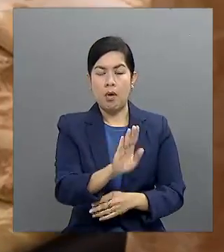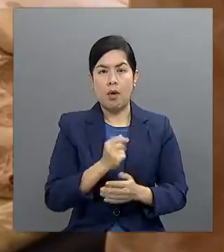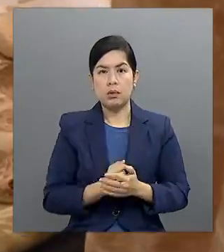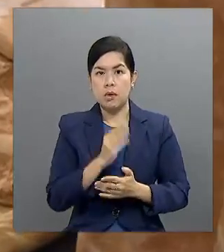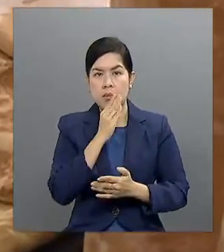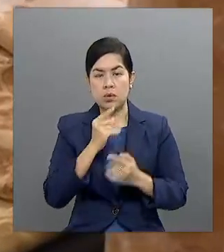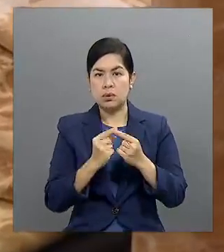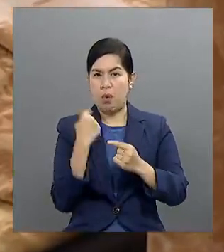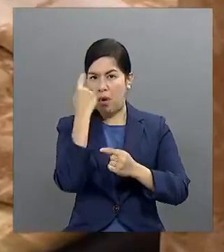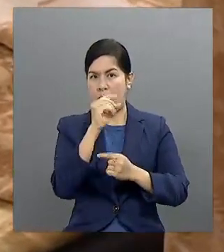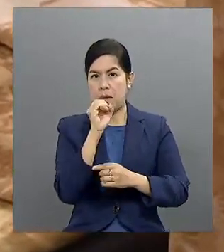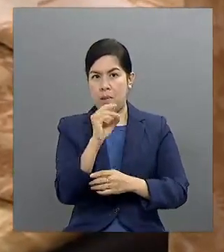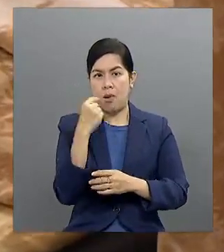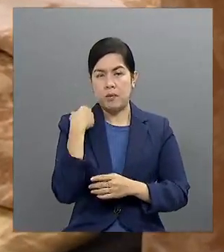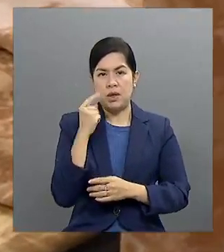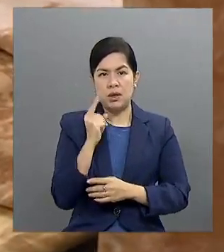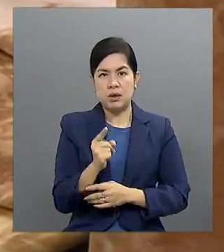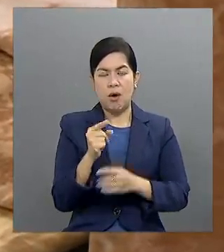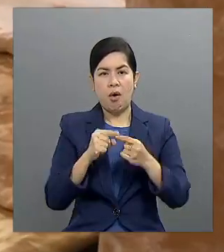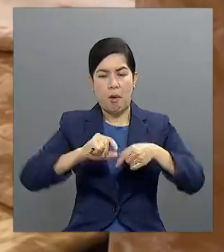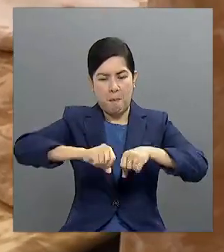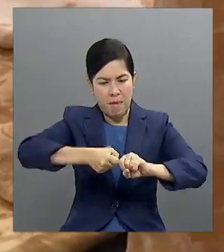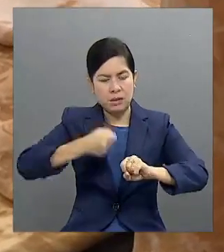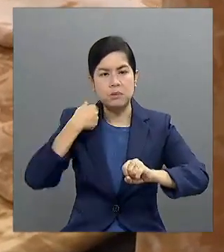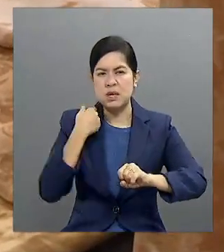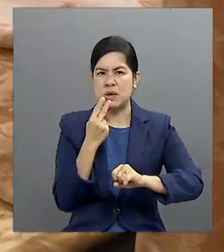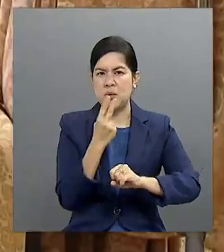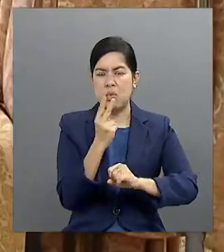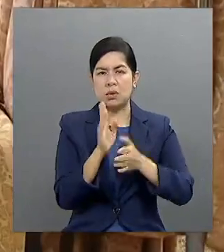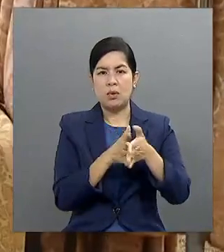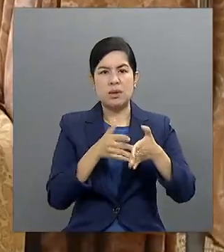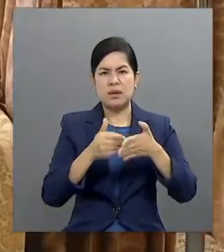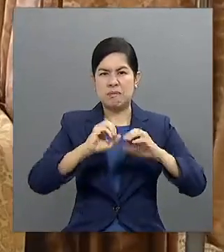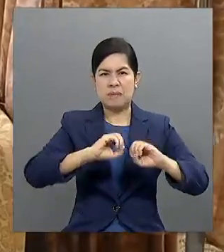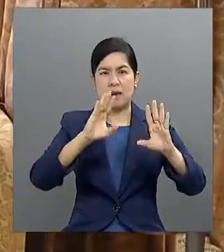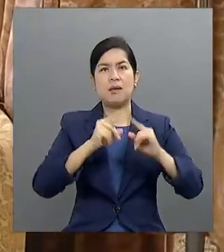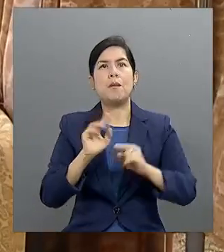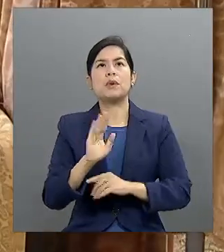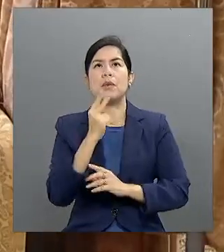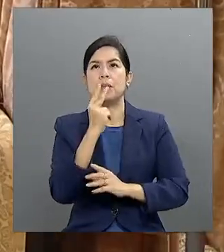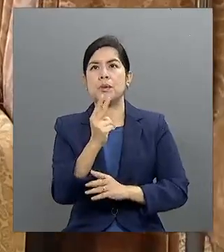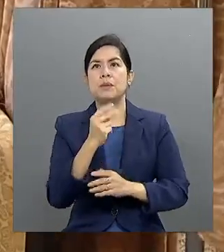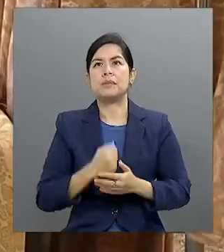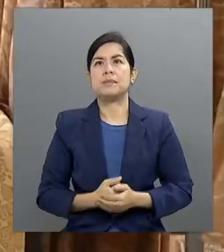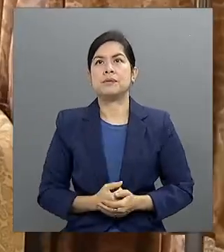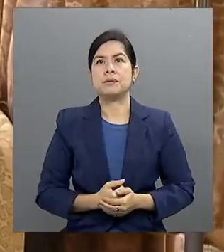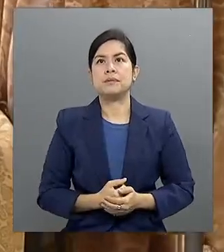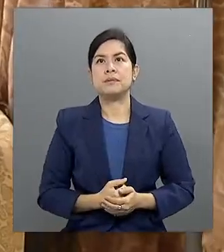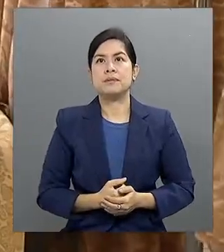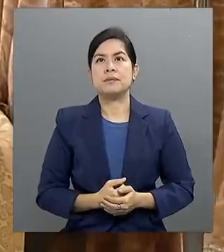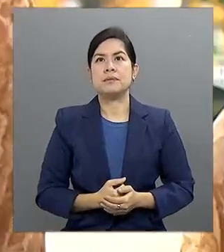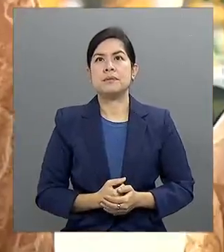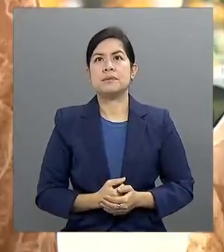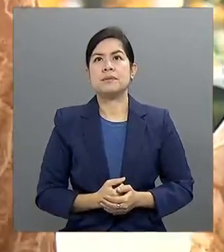อ้ต้องสีสันสดใสจะต้องสีแบบเฉยๆไม่มีเลยค่ะคุณผู้ชมดูนี่ให้น้องเป็นนายแบบนิดนึง ใครก็ใส่ได้คุณผู้ช